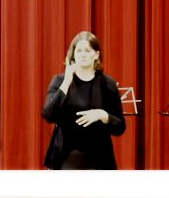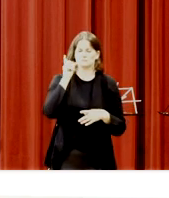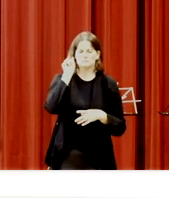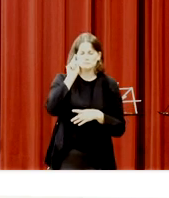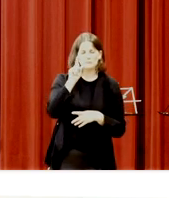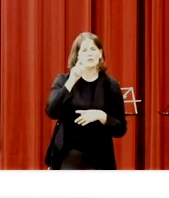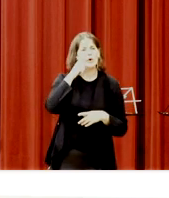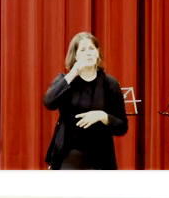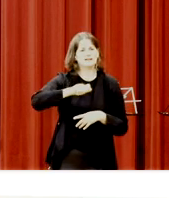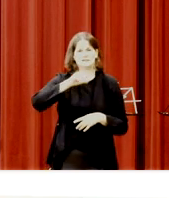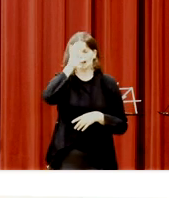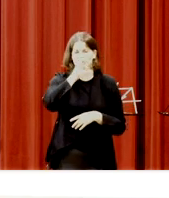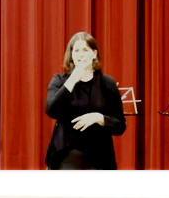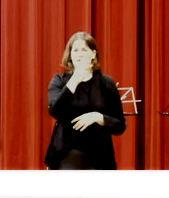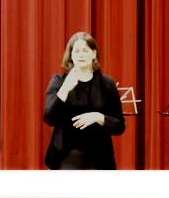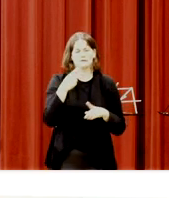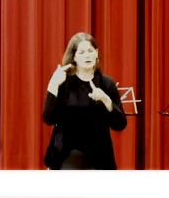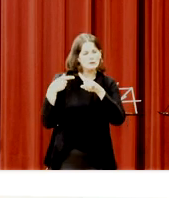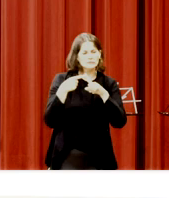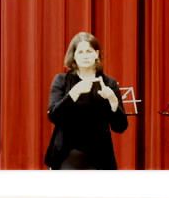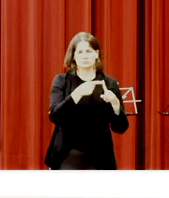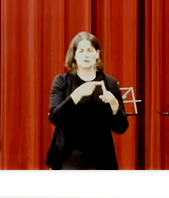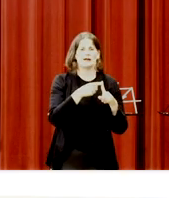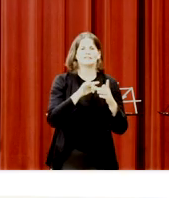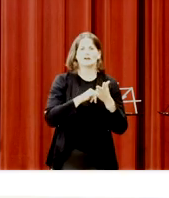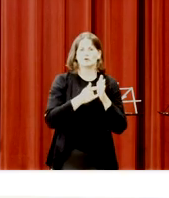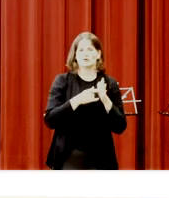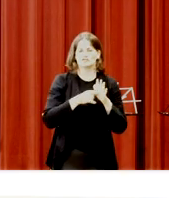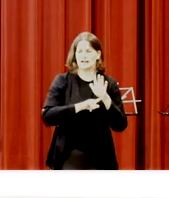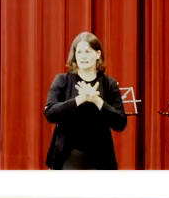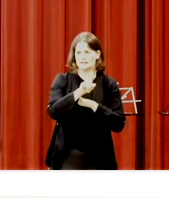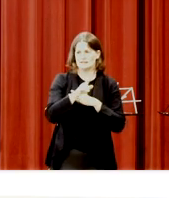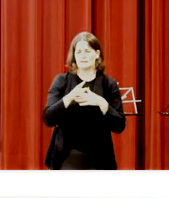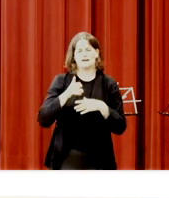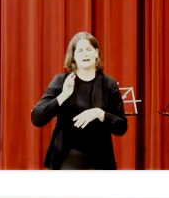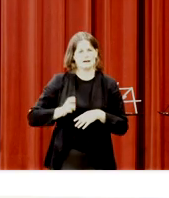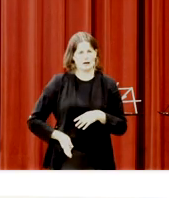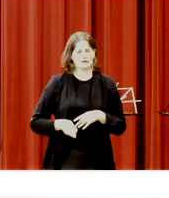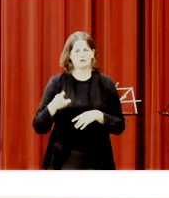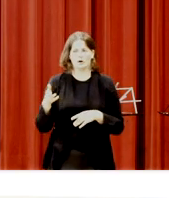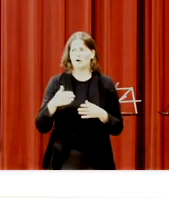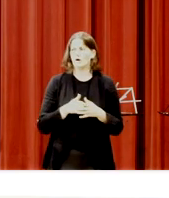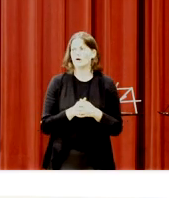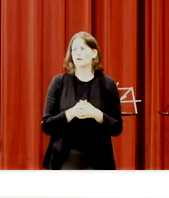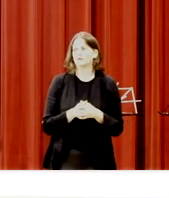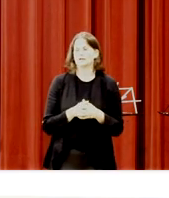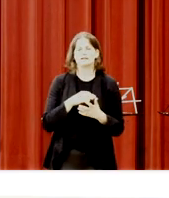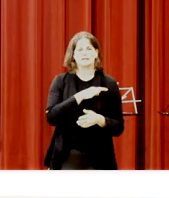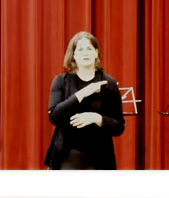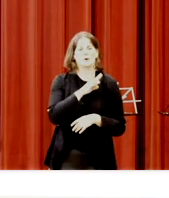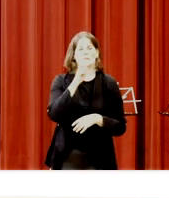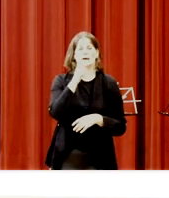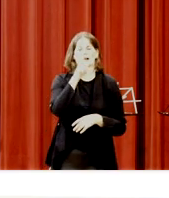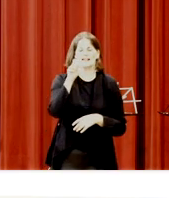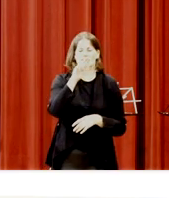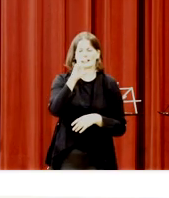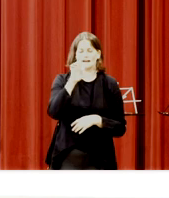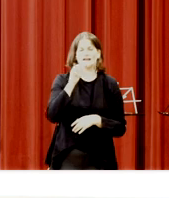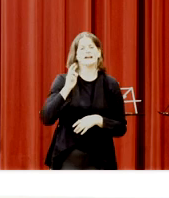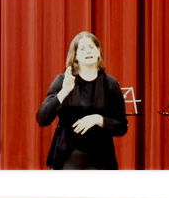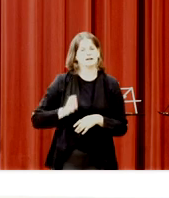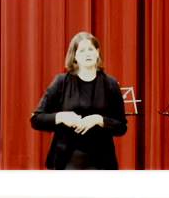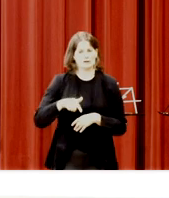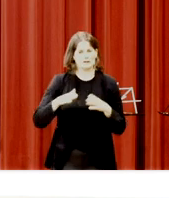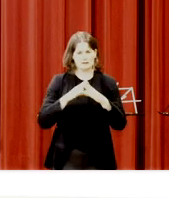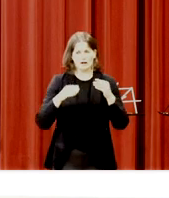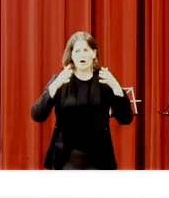Pallarès, rector de la nostra universitat, consellera de Recerca i Universitats, permetem que en nom del Consell Social et doni la benvinguda a